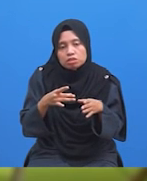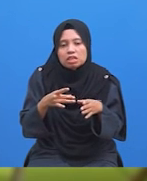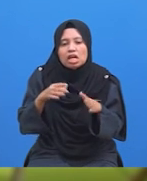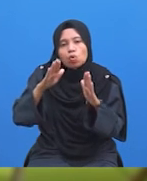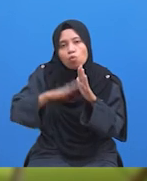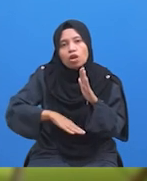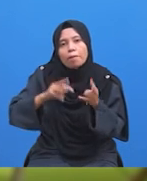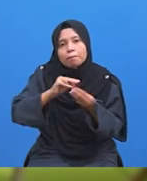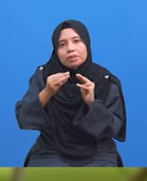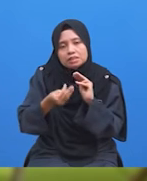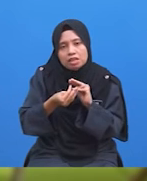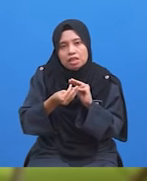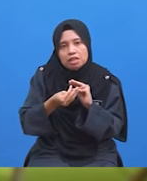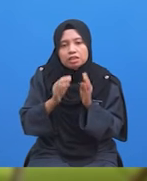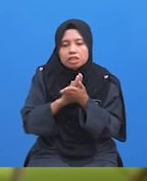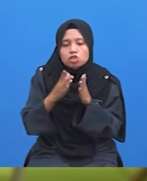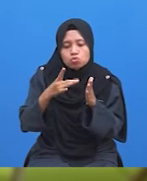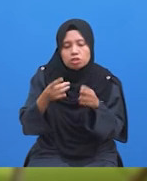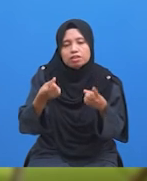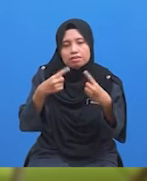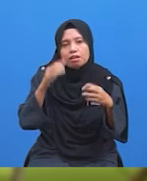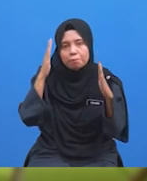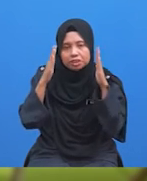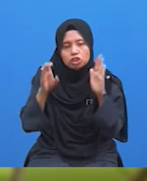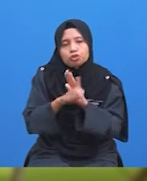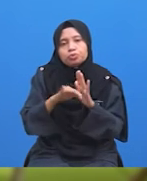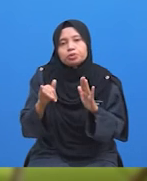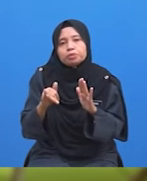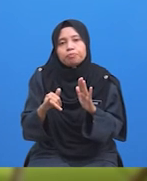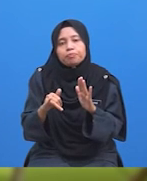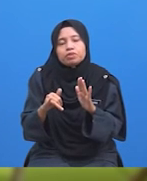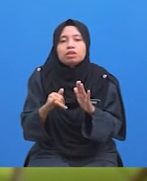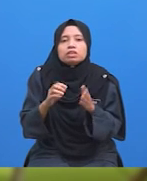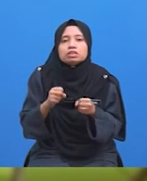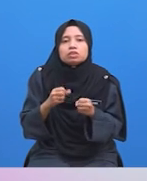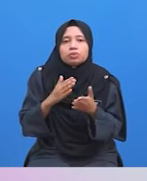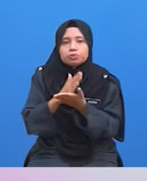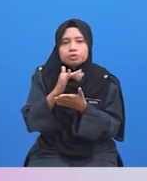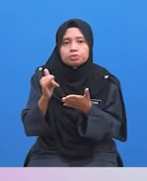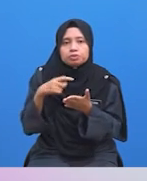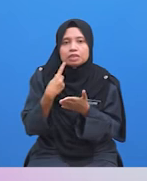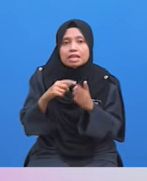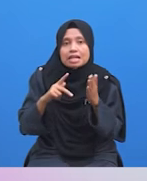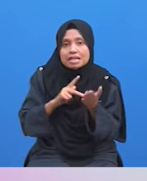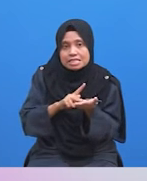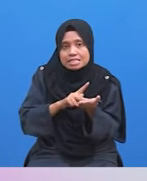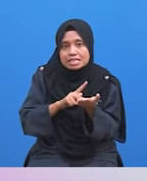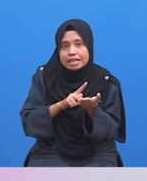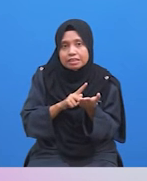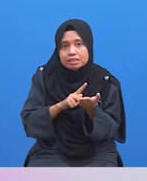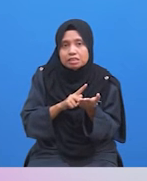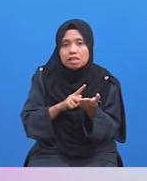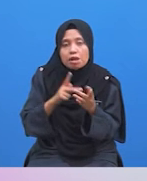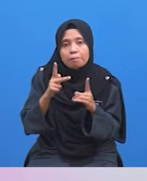masaalah bencana alam yang truk Berikutnya saya akan menjelaskan tentang kesan migrasi